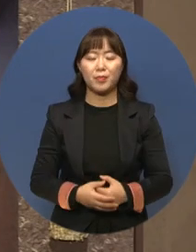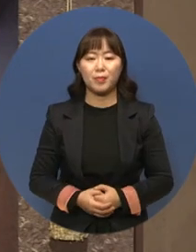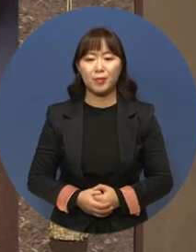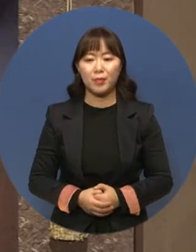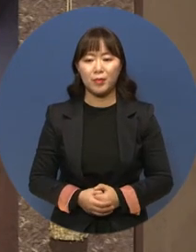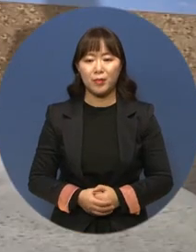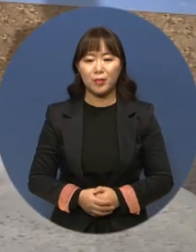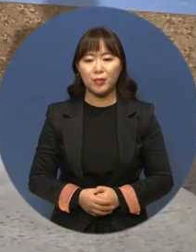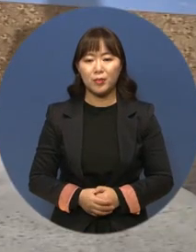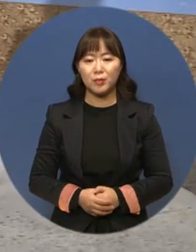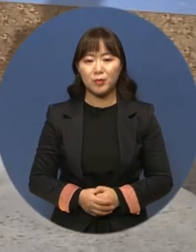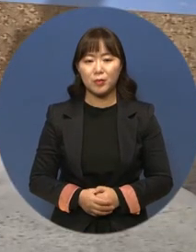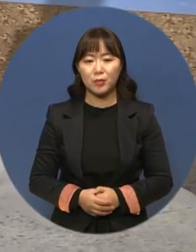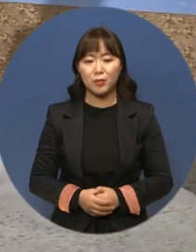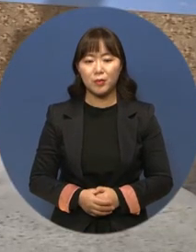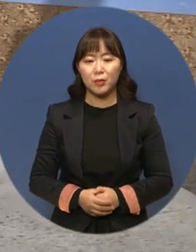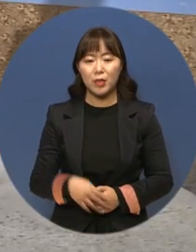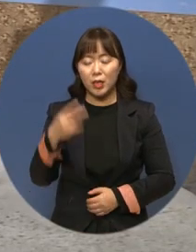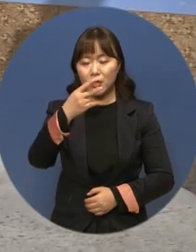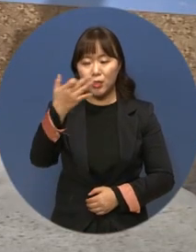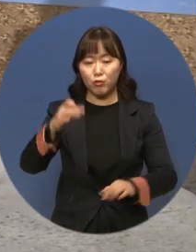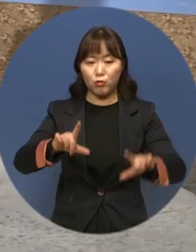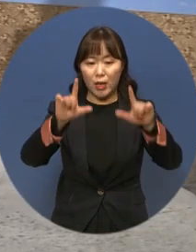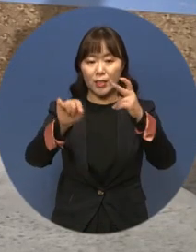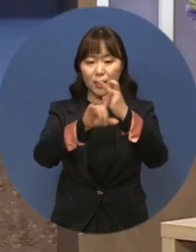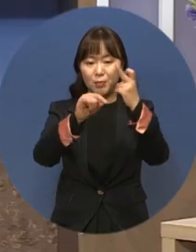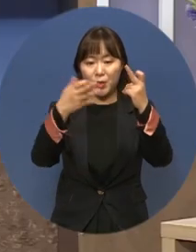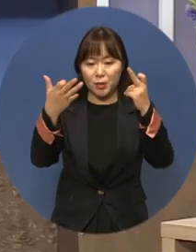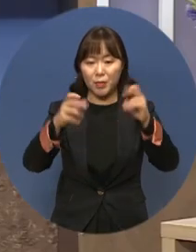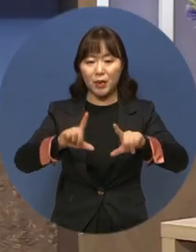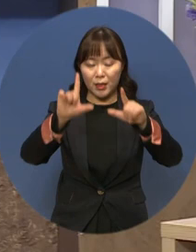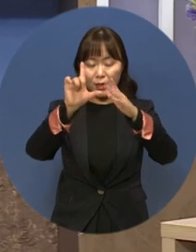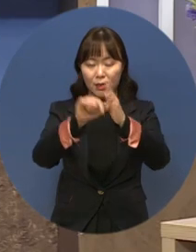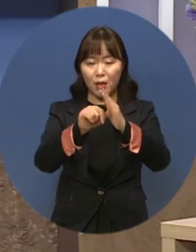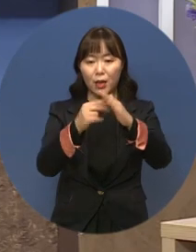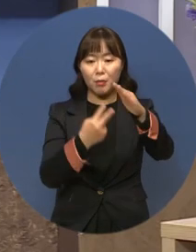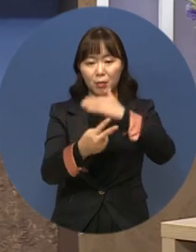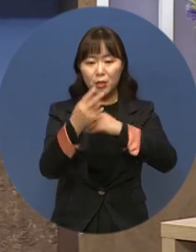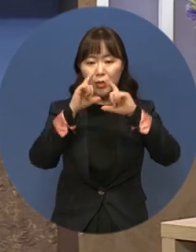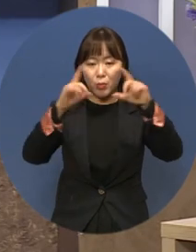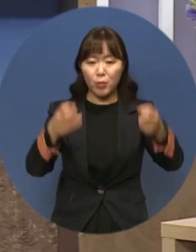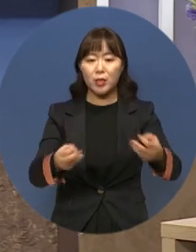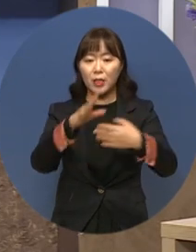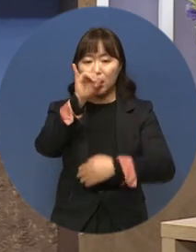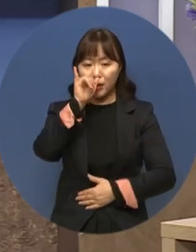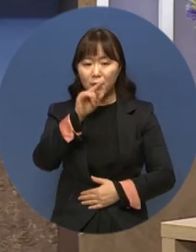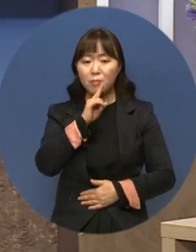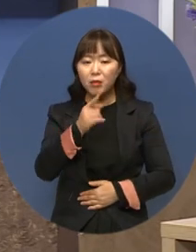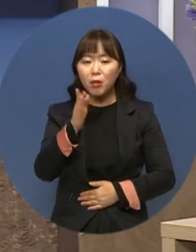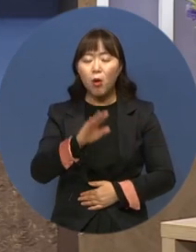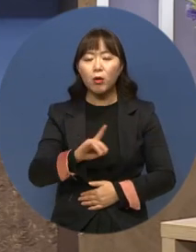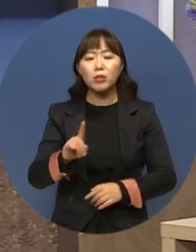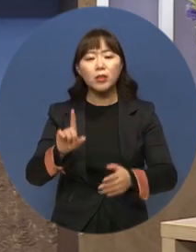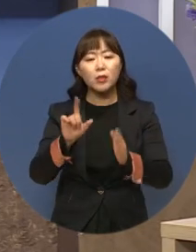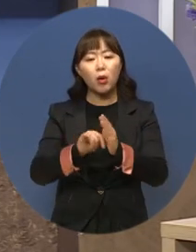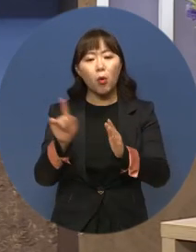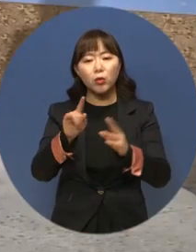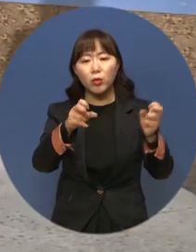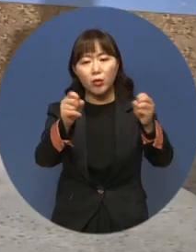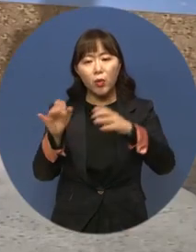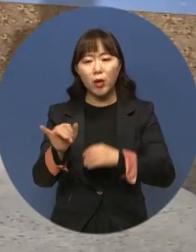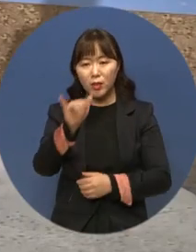생각입니다. 네. 네. 19년 12월 19일에 비전 선포식을 가졌다고 해주셨는데 이 자리에서는 어떤 이야기들이 좀